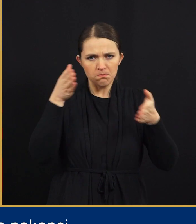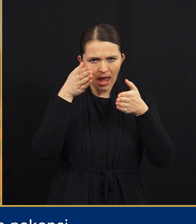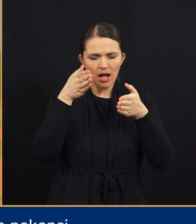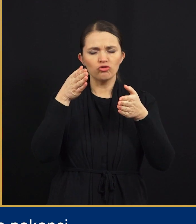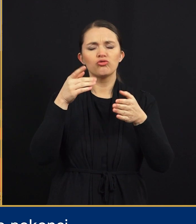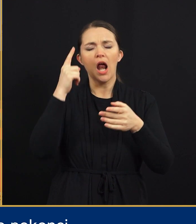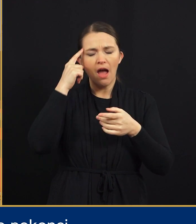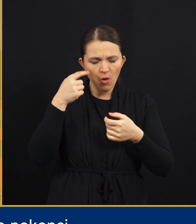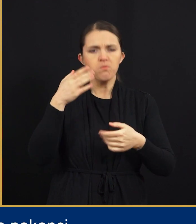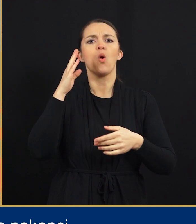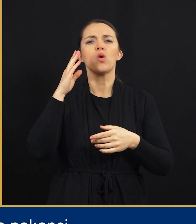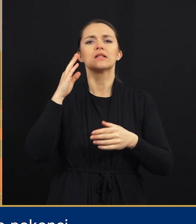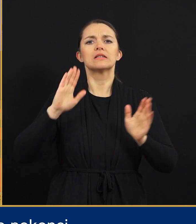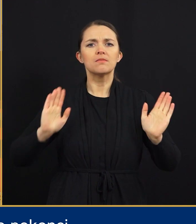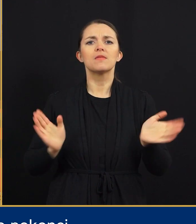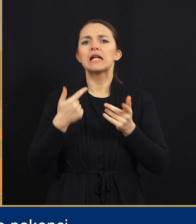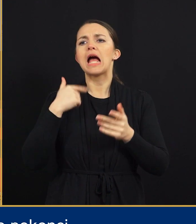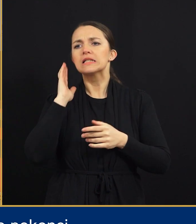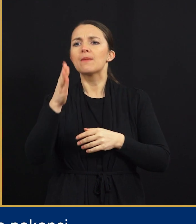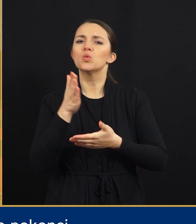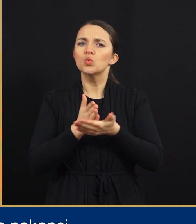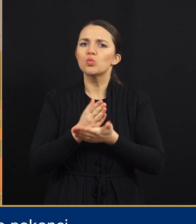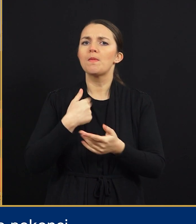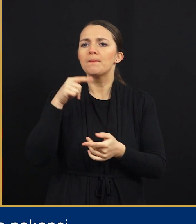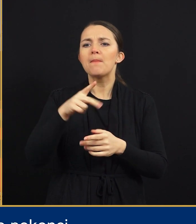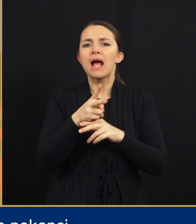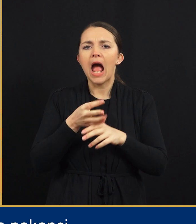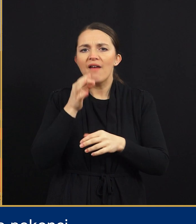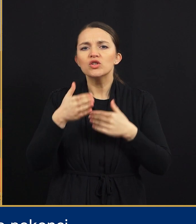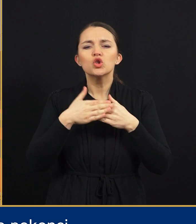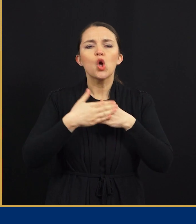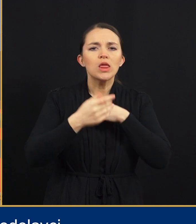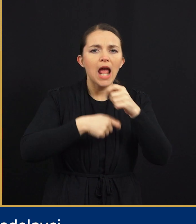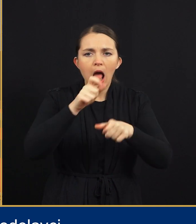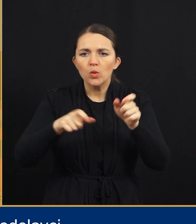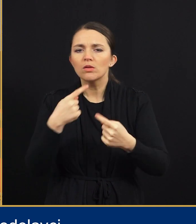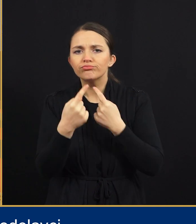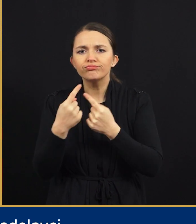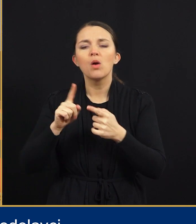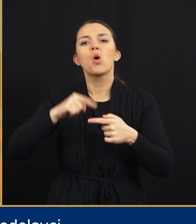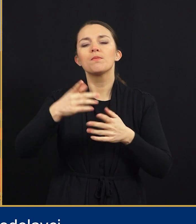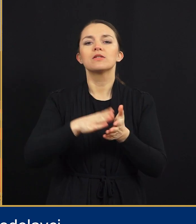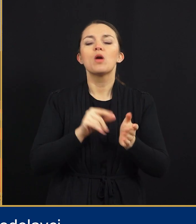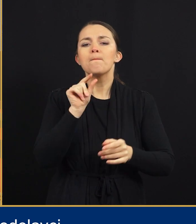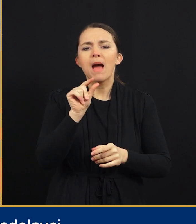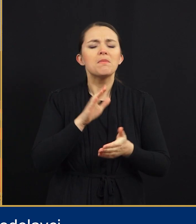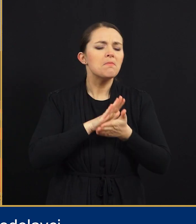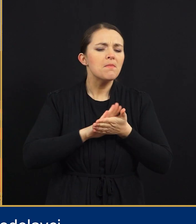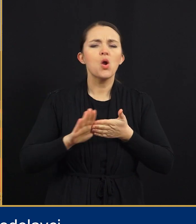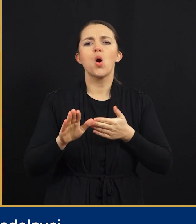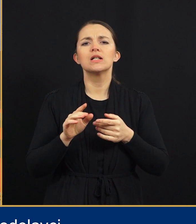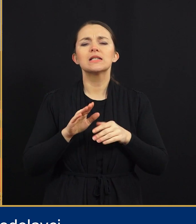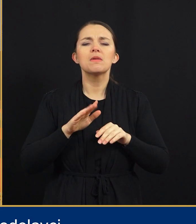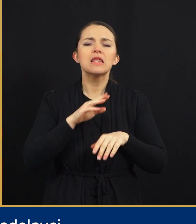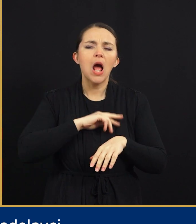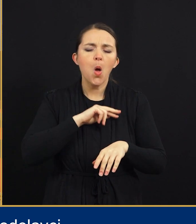takrat se zbereš glavo po konci. Jaz recimo grem v službo, imam tam kavico s svojimi sodelavci in potem začnem